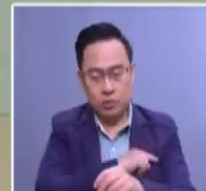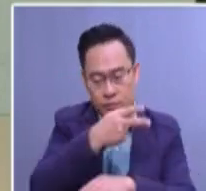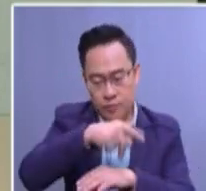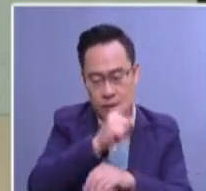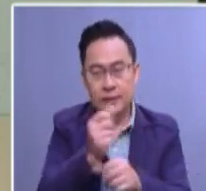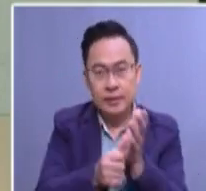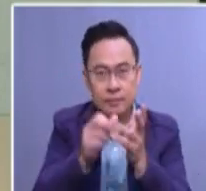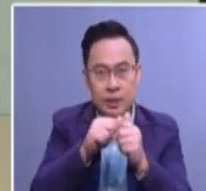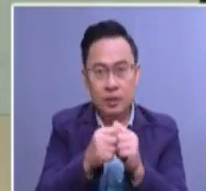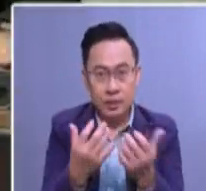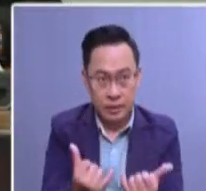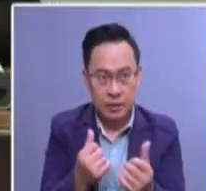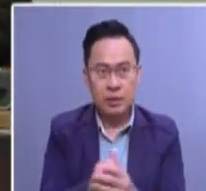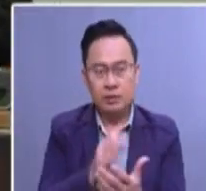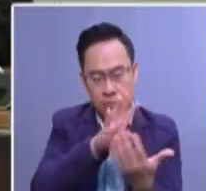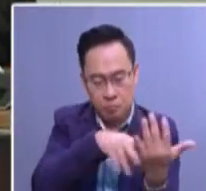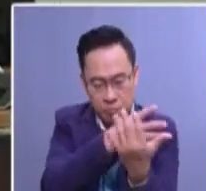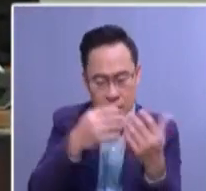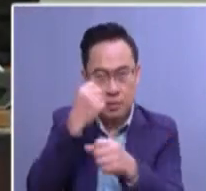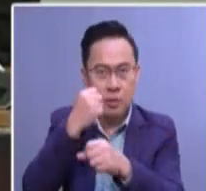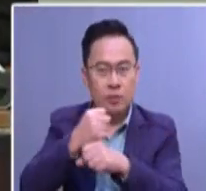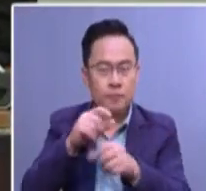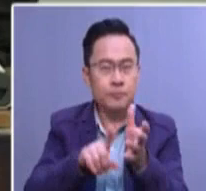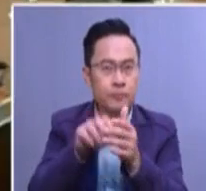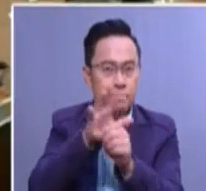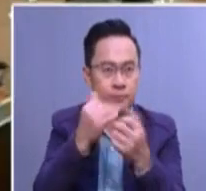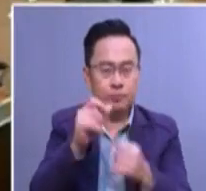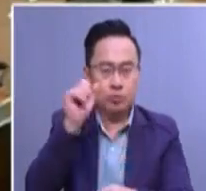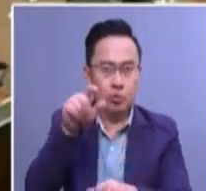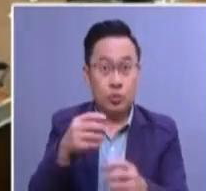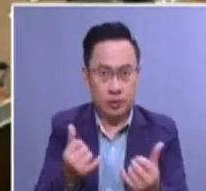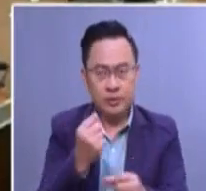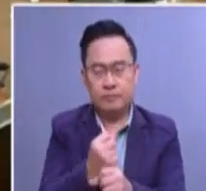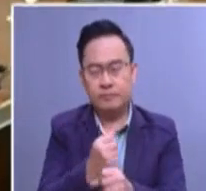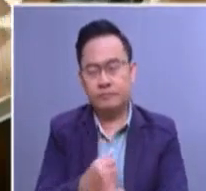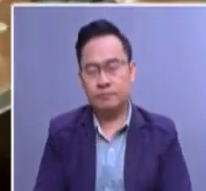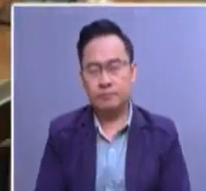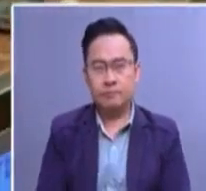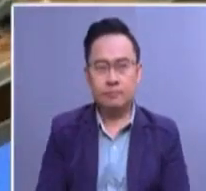อบนโยบายแนวทางปฏิบัติด้วยตัวเองให้ใช้เวลาในการแก้ปัญหาโควิด-19 ให้เร็วที่สุดค่ะ